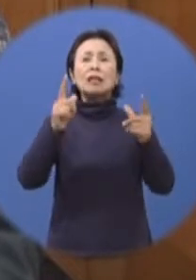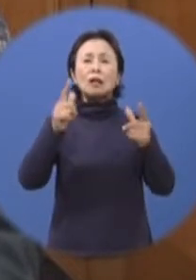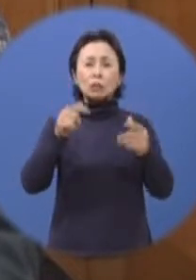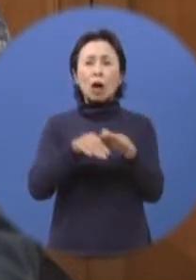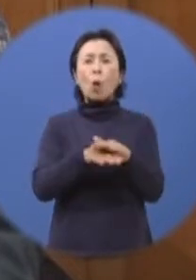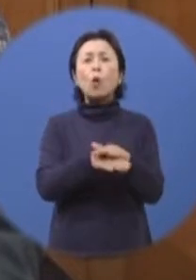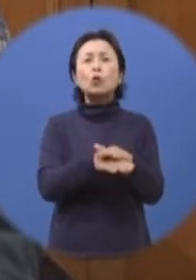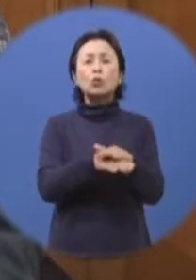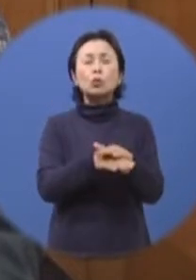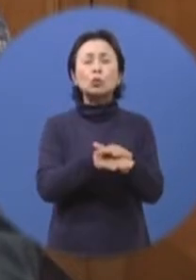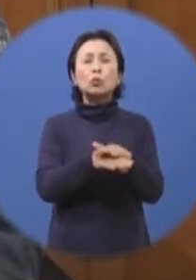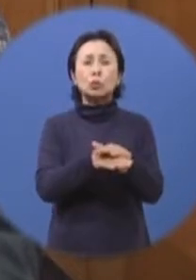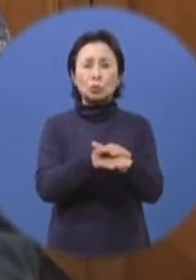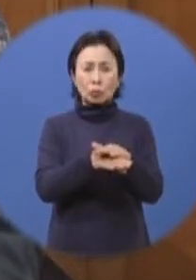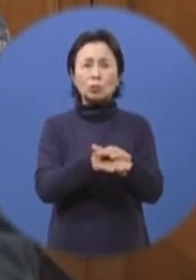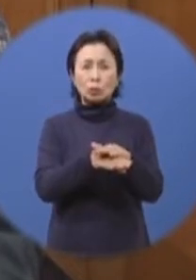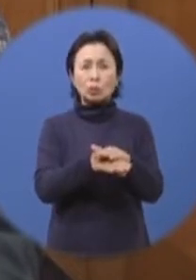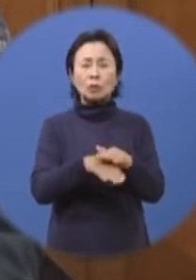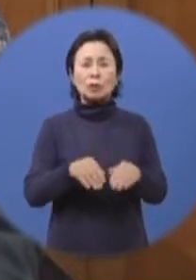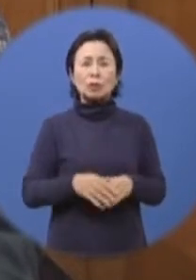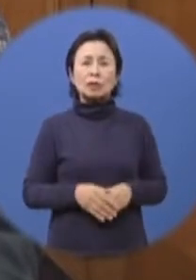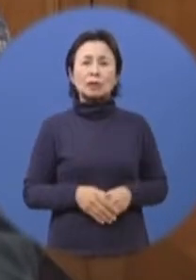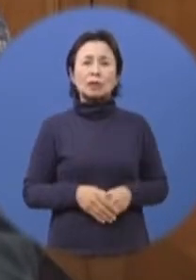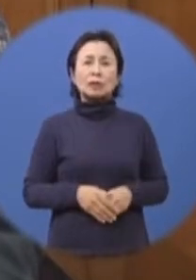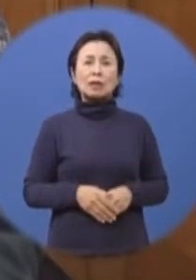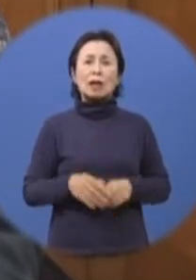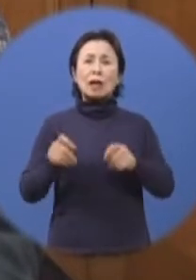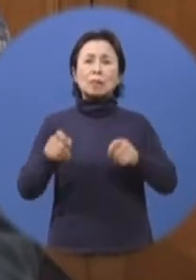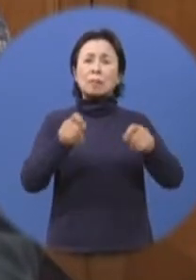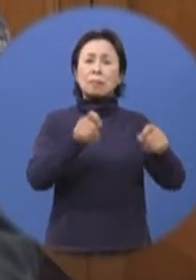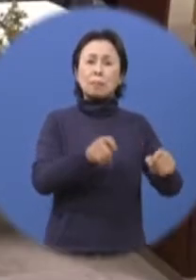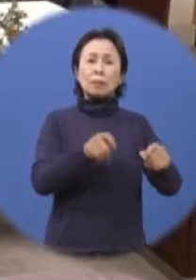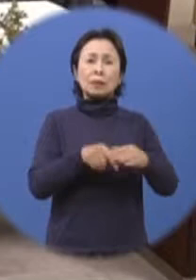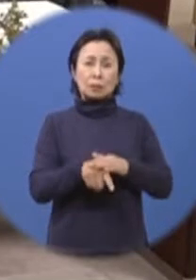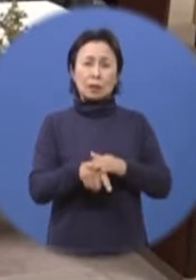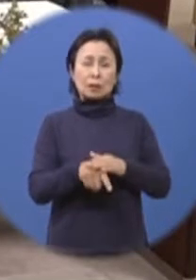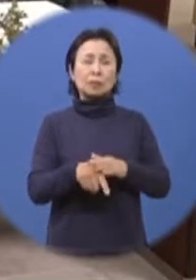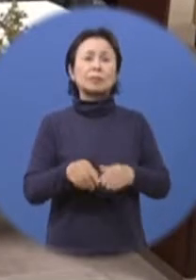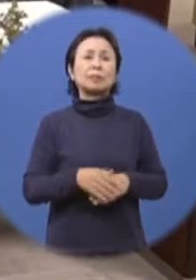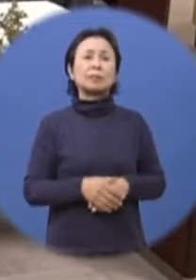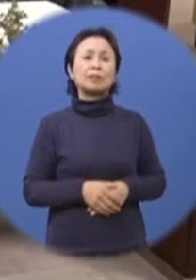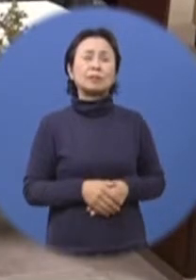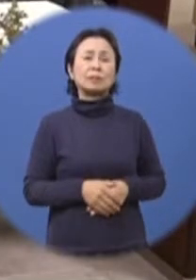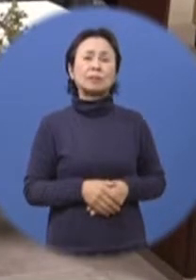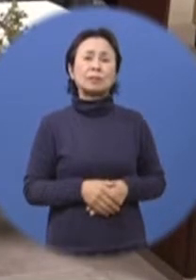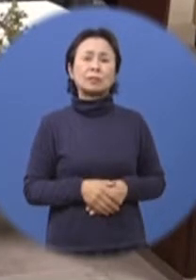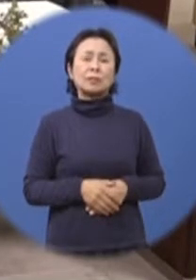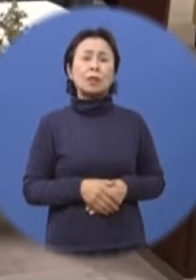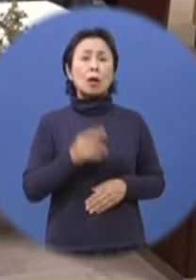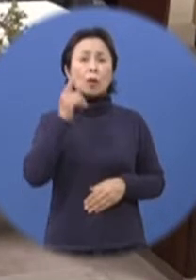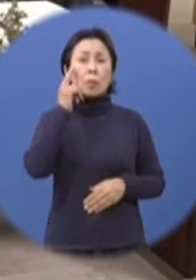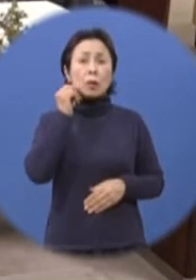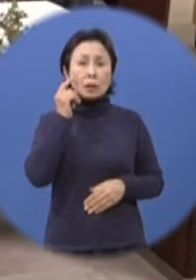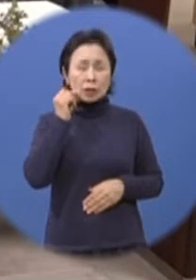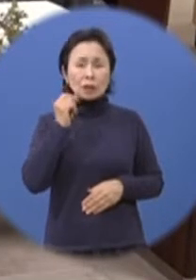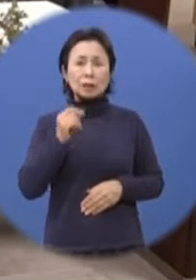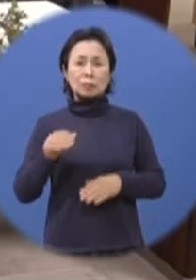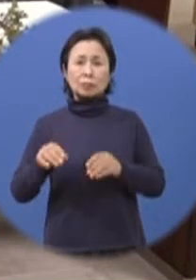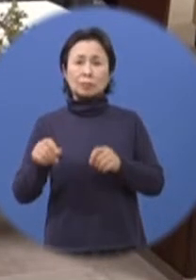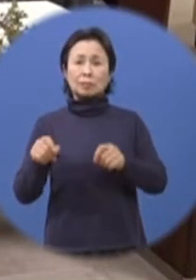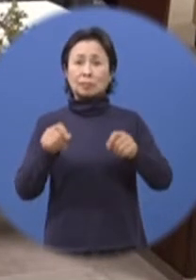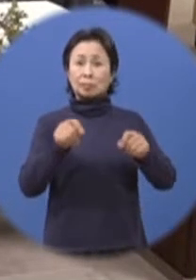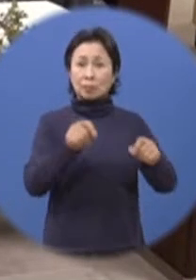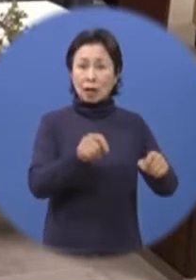つまり税金を取るのあの伸ばし優位をしているんで例えば税金を猶予しておいて